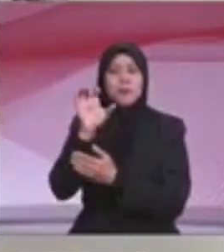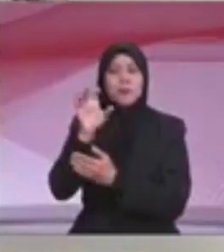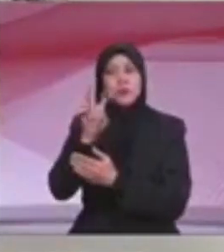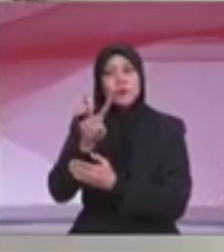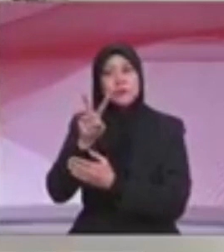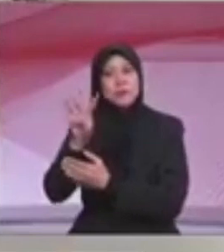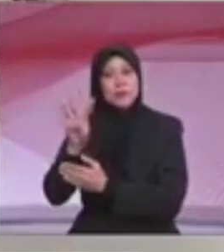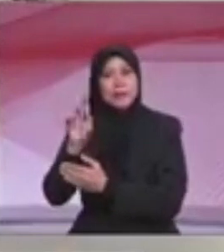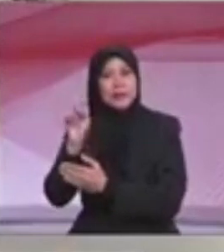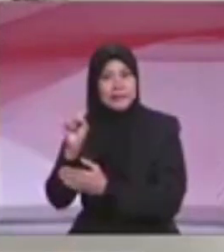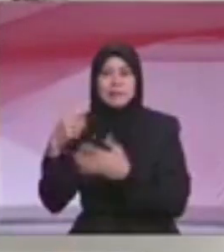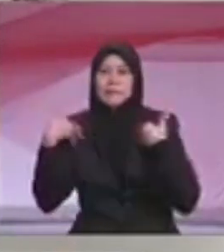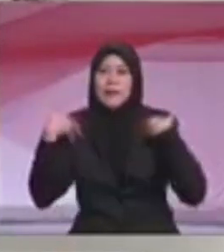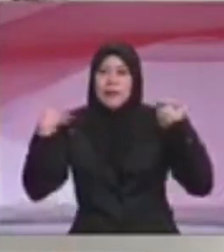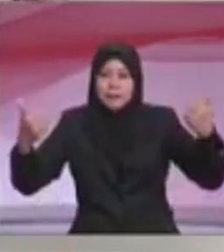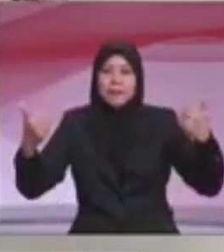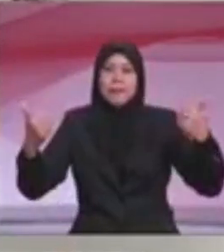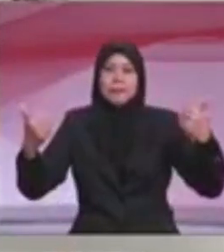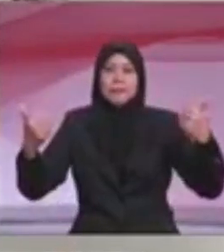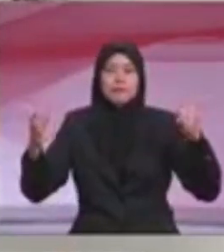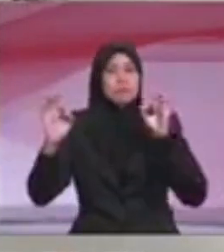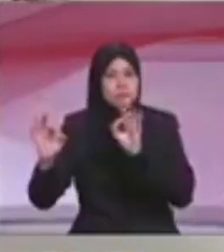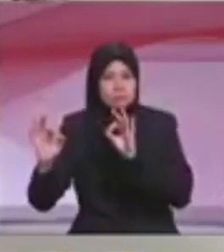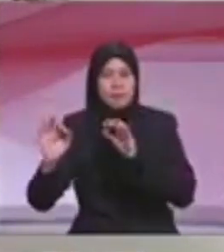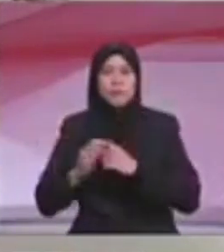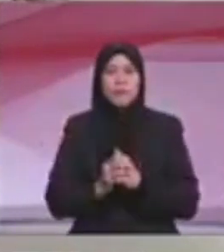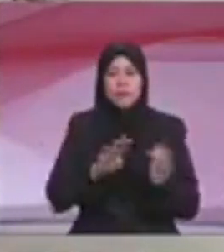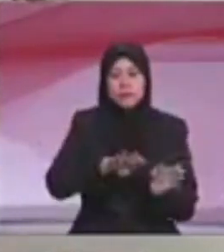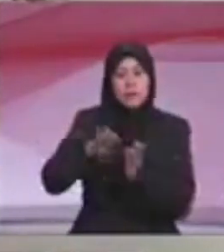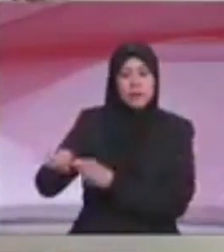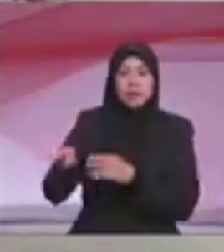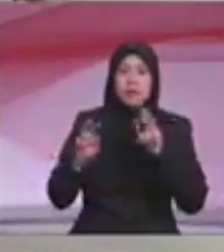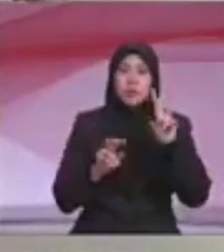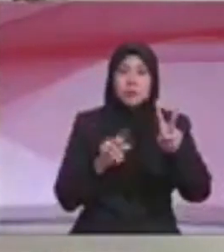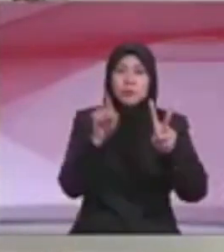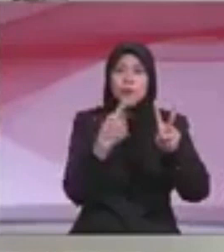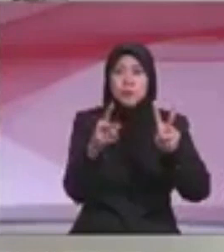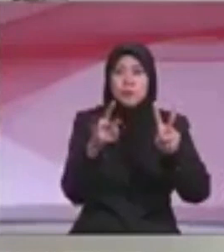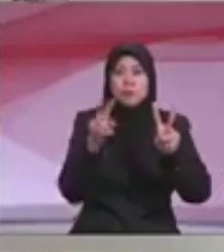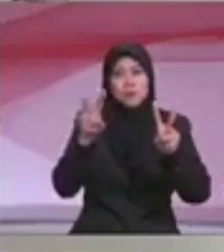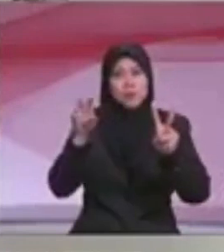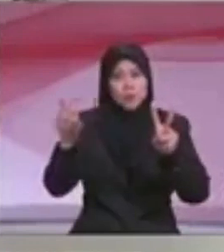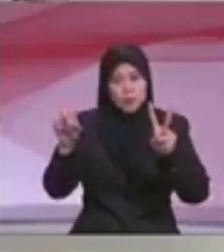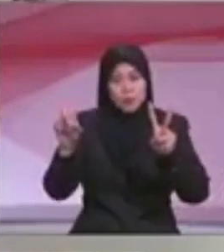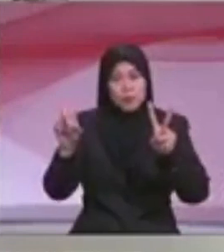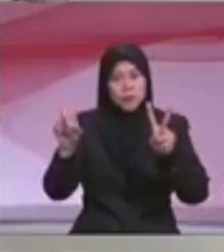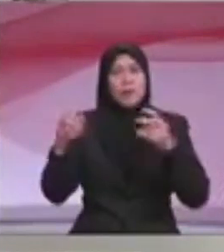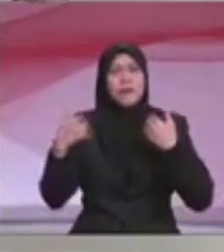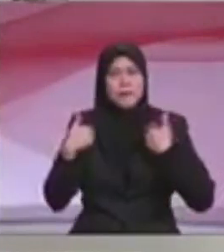1,824 kes telah pun sembuh sepenuhnya. Sehingga 2 Disember 2020